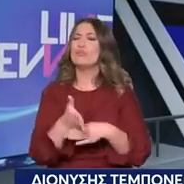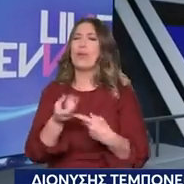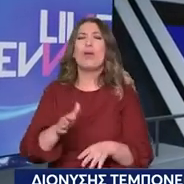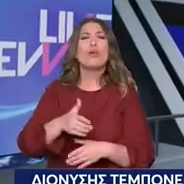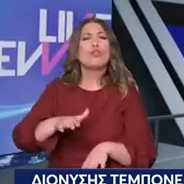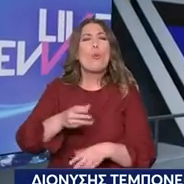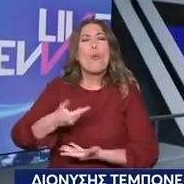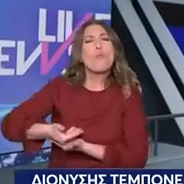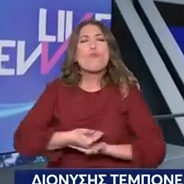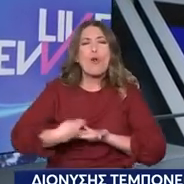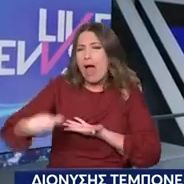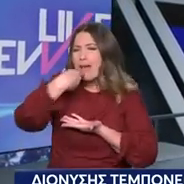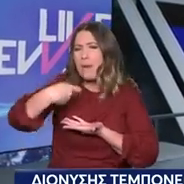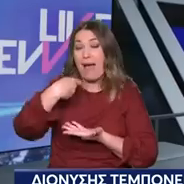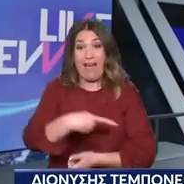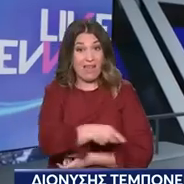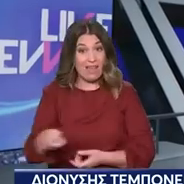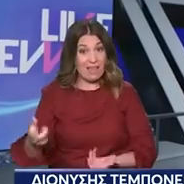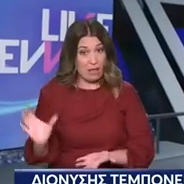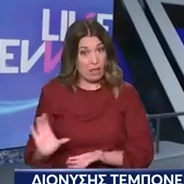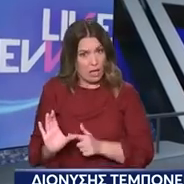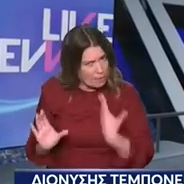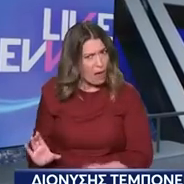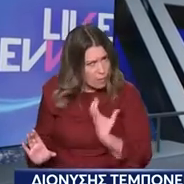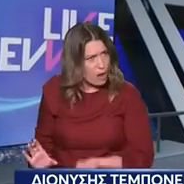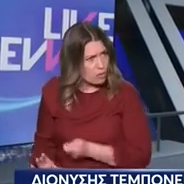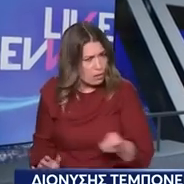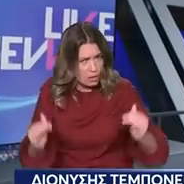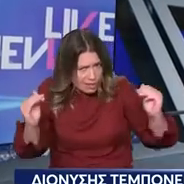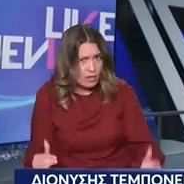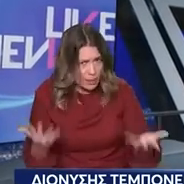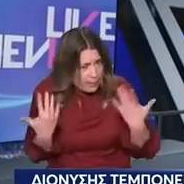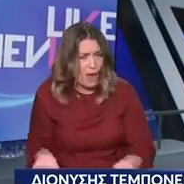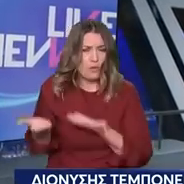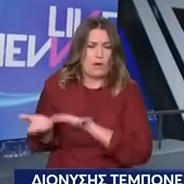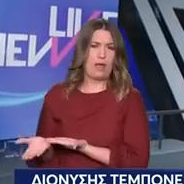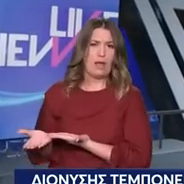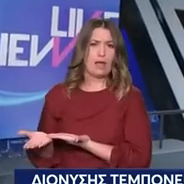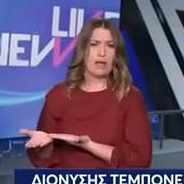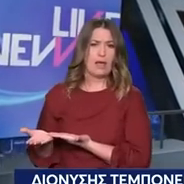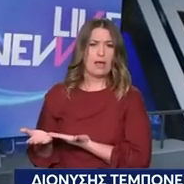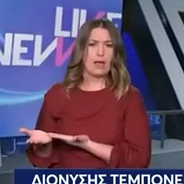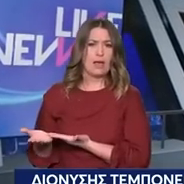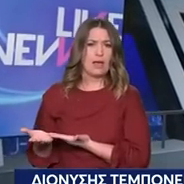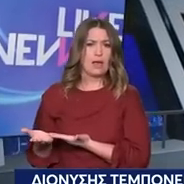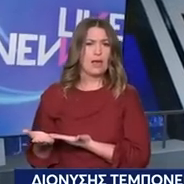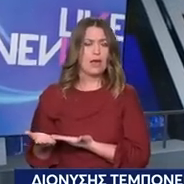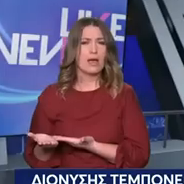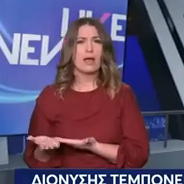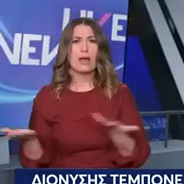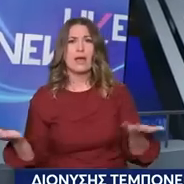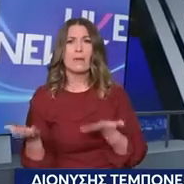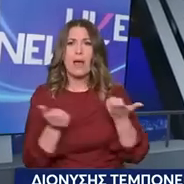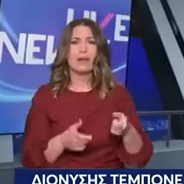Τα χρήματα αυτά λοιπόν υπάρχουν. Είναι αυτό θα περίμενα να μου πείτε, ότι η κυβέρνηση έχει εισπράξει παραπάνω φόρους, η προηγούμενη κυβέρνηση εννοεί,